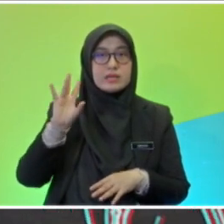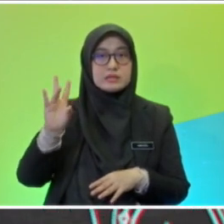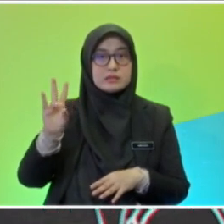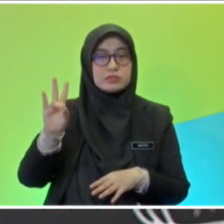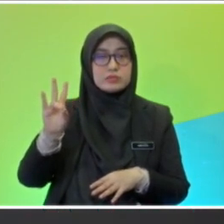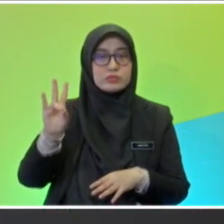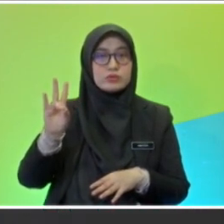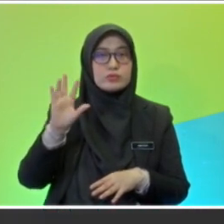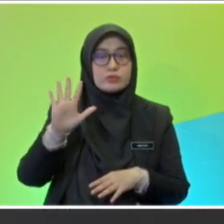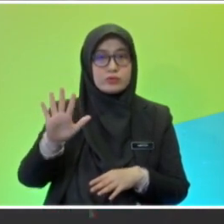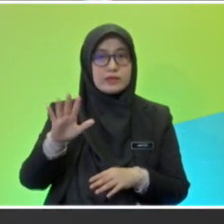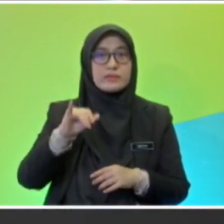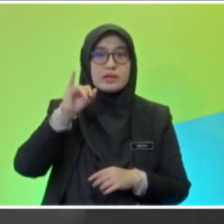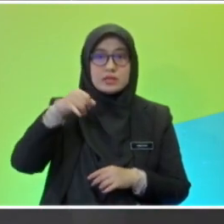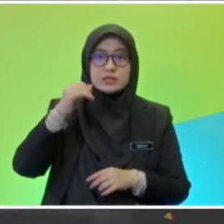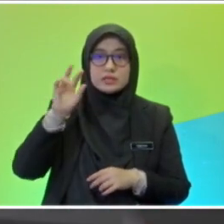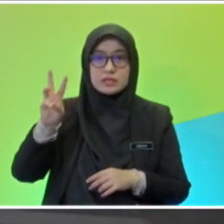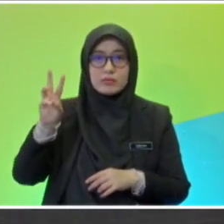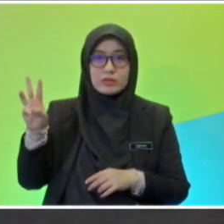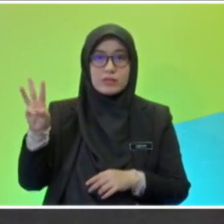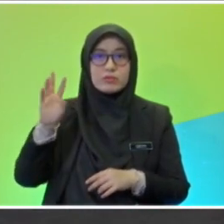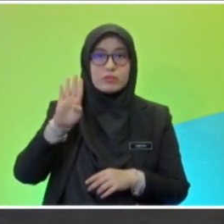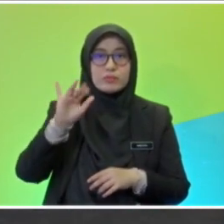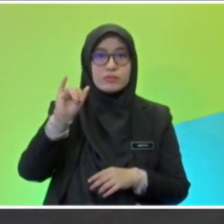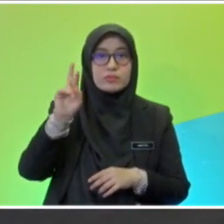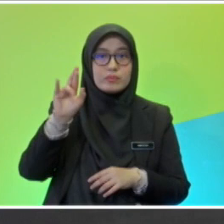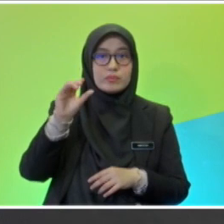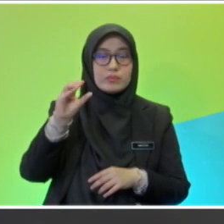telah bunuh oleh